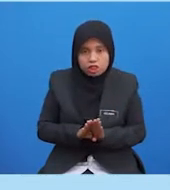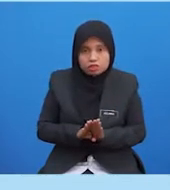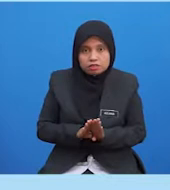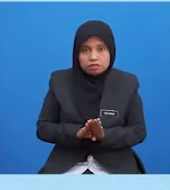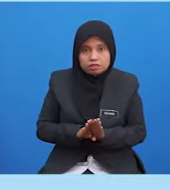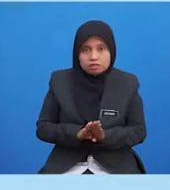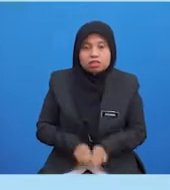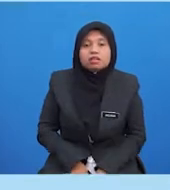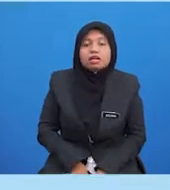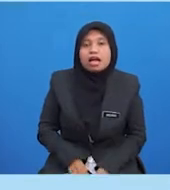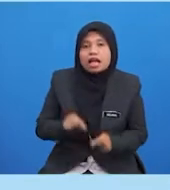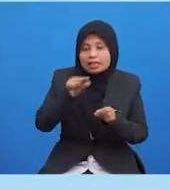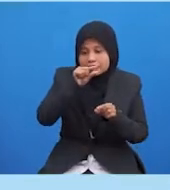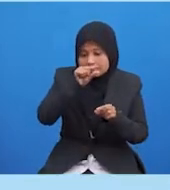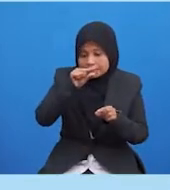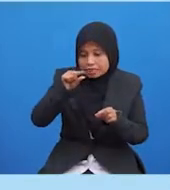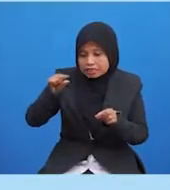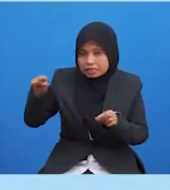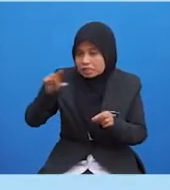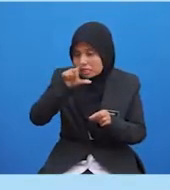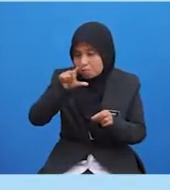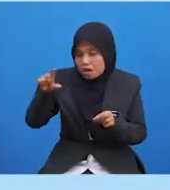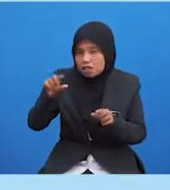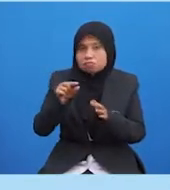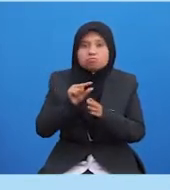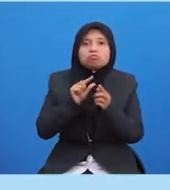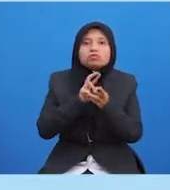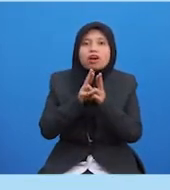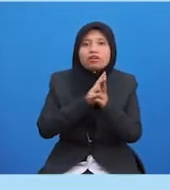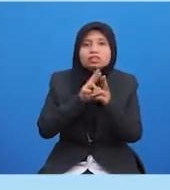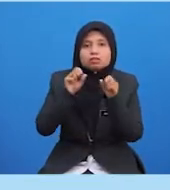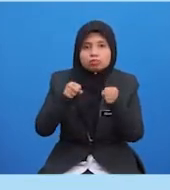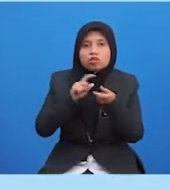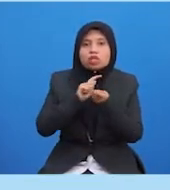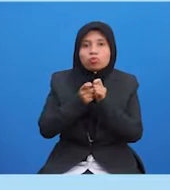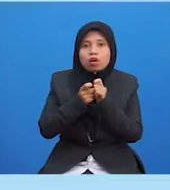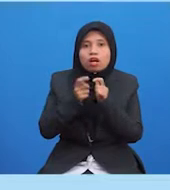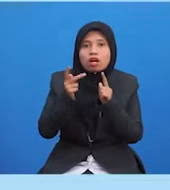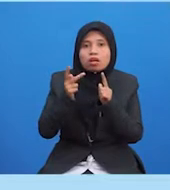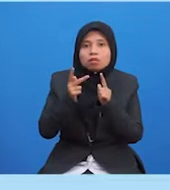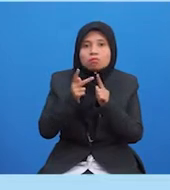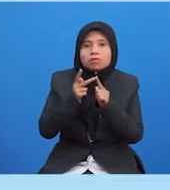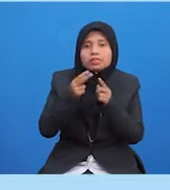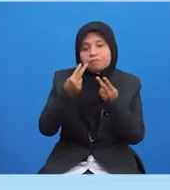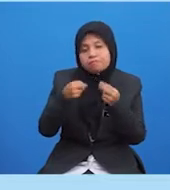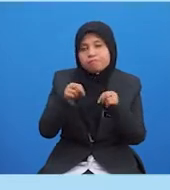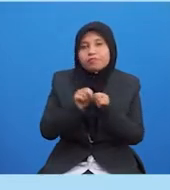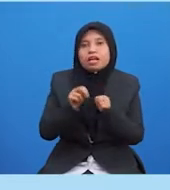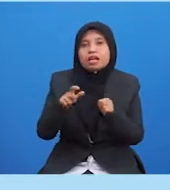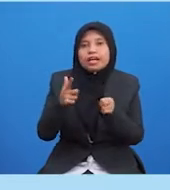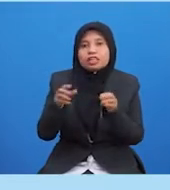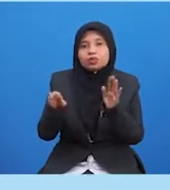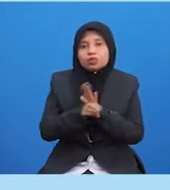Ketebalan garisan boleh diubah dengan menukar nilai 1 piksel kepada nilai lain